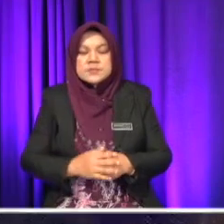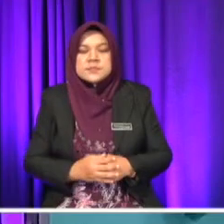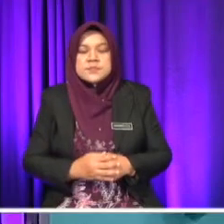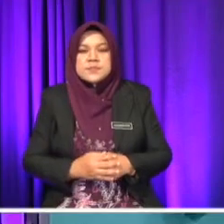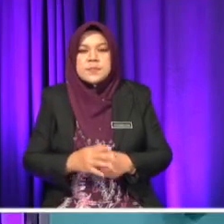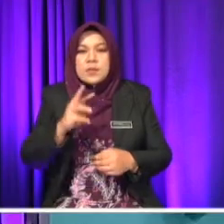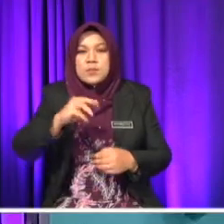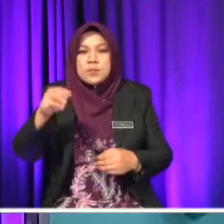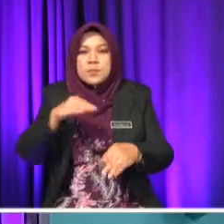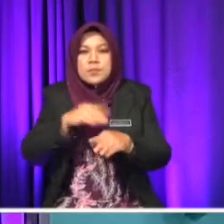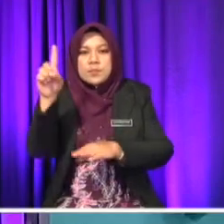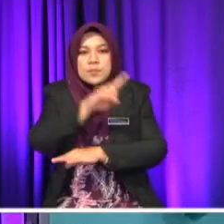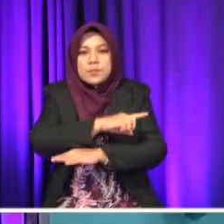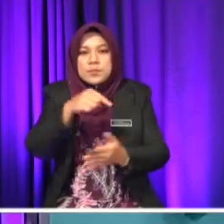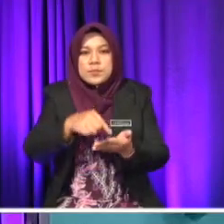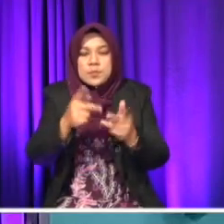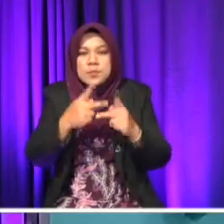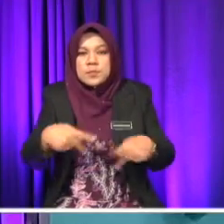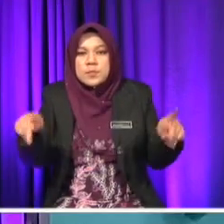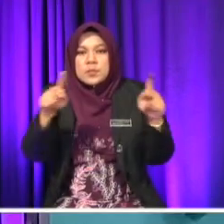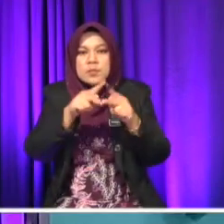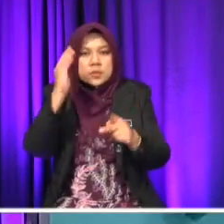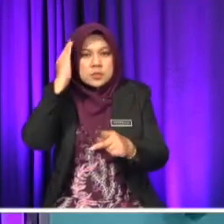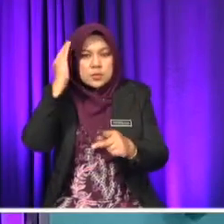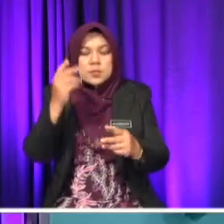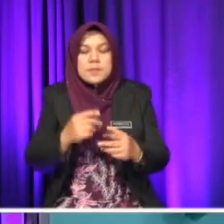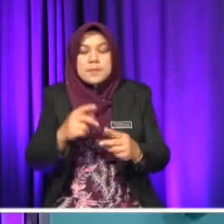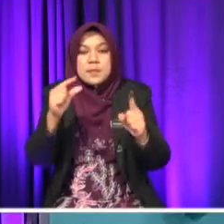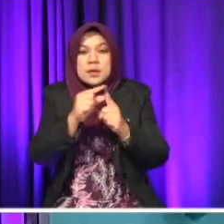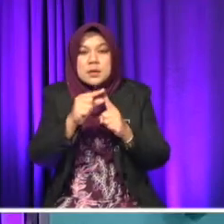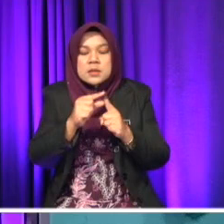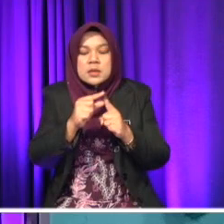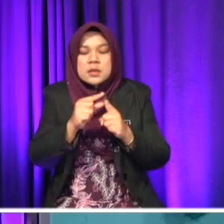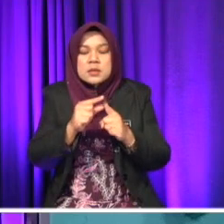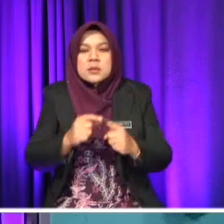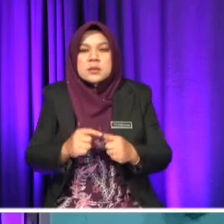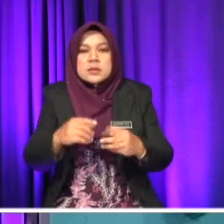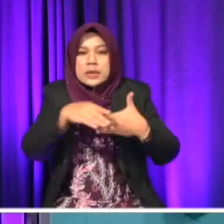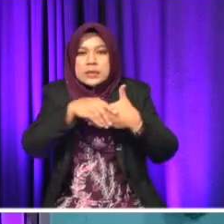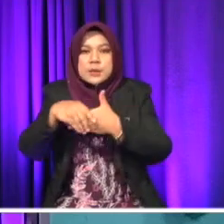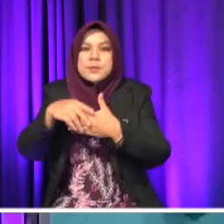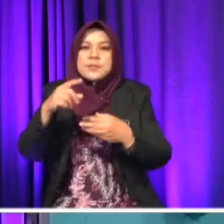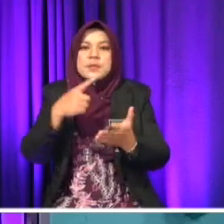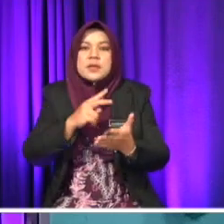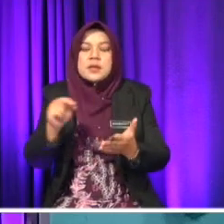murid-murid pada hari ini perlu tahu satu perkataan lagi yaitu bila kita berkait tentang kepemimpinan